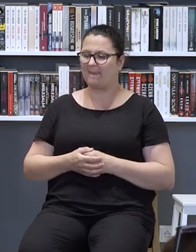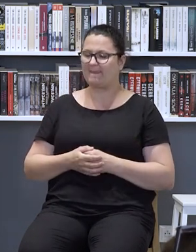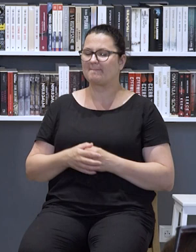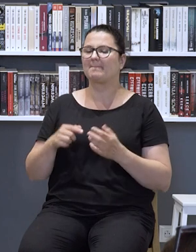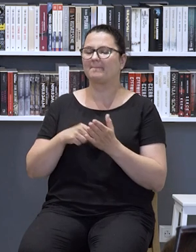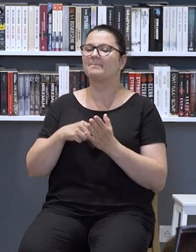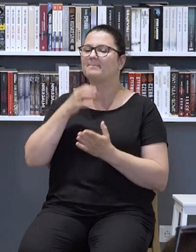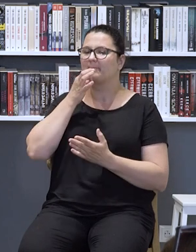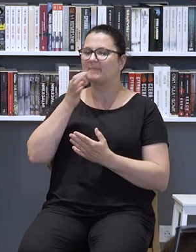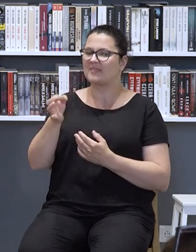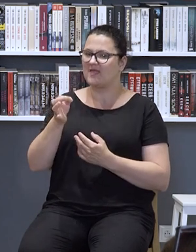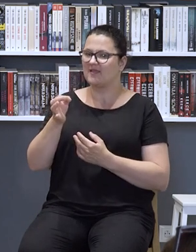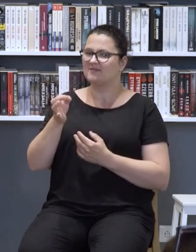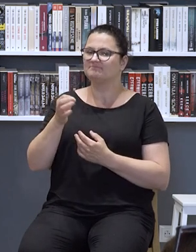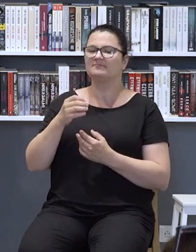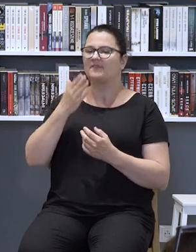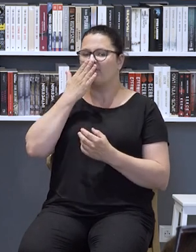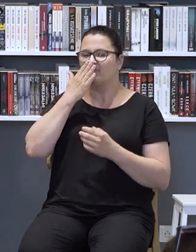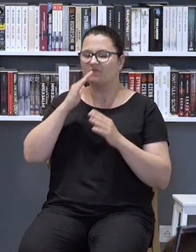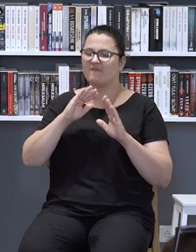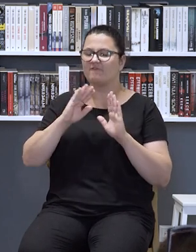dotyczyło tego, jaka jest forma